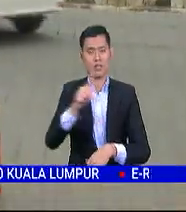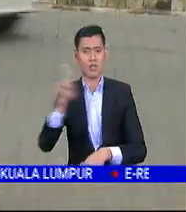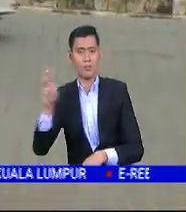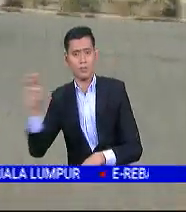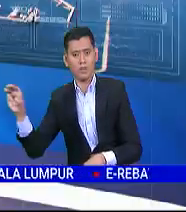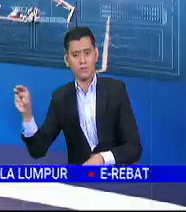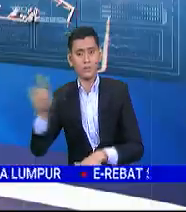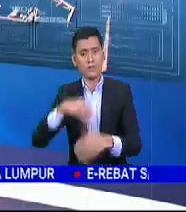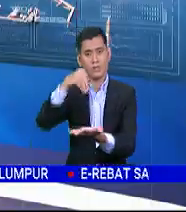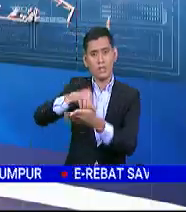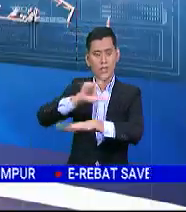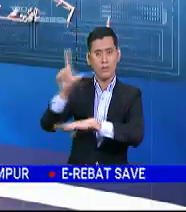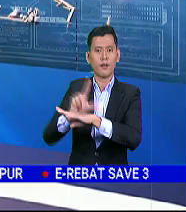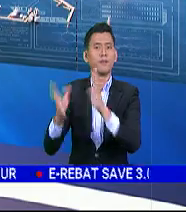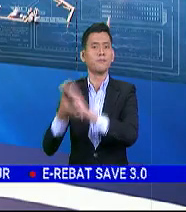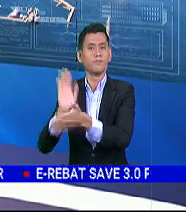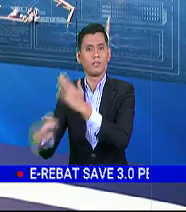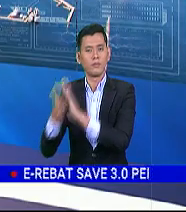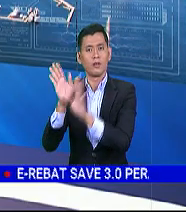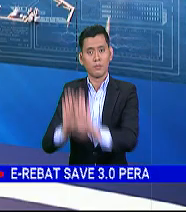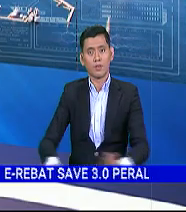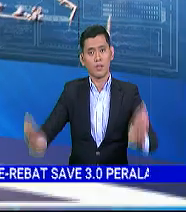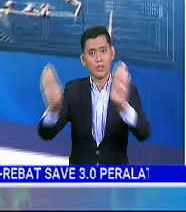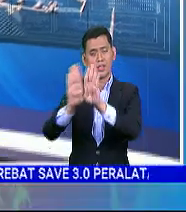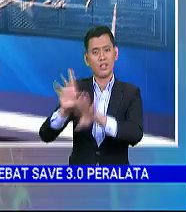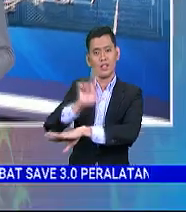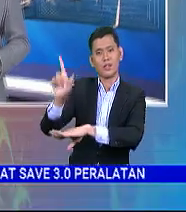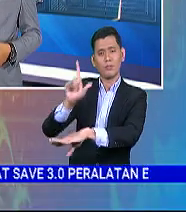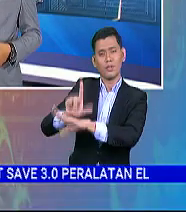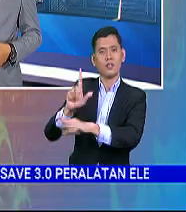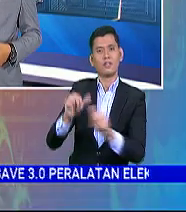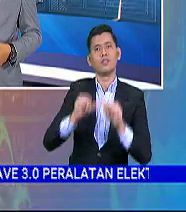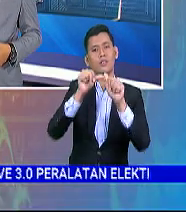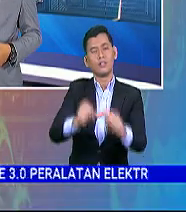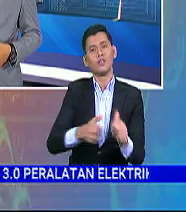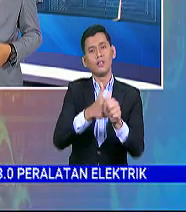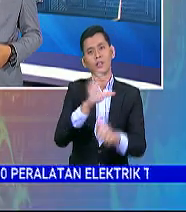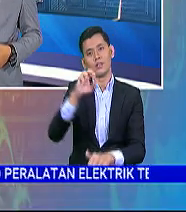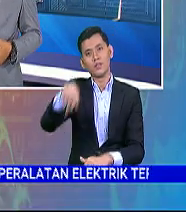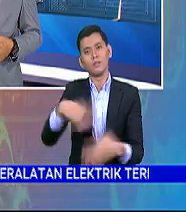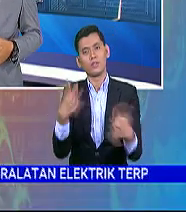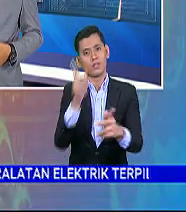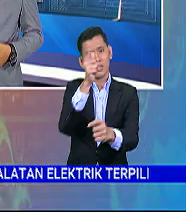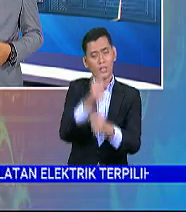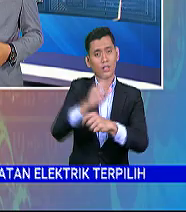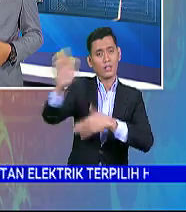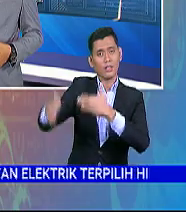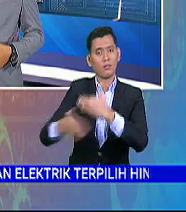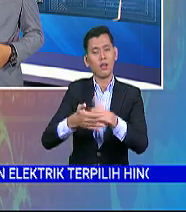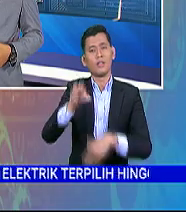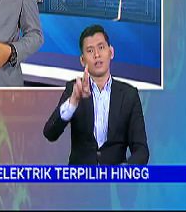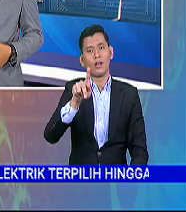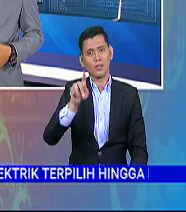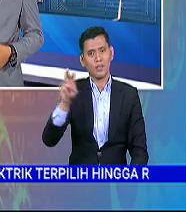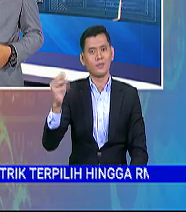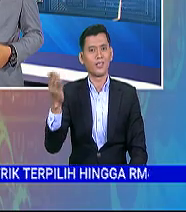Labuan. Dengan itu, sekian paparan berita wilayah dari Labuan. Terus patuhi SOP ditetapkan, kembali semula ke Angkasa